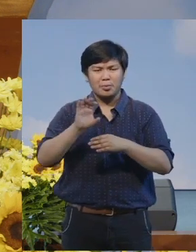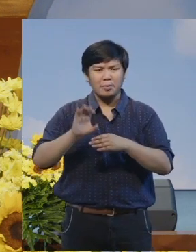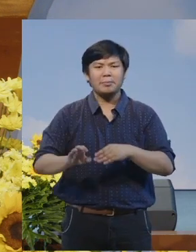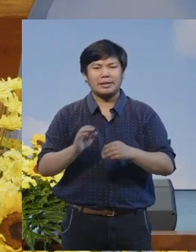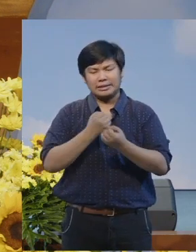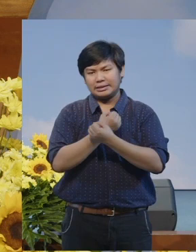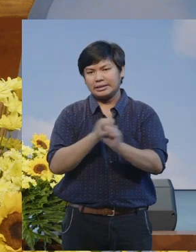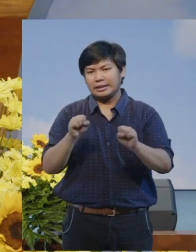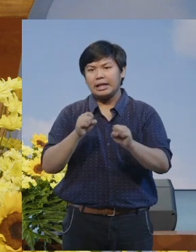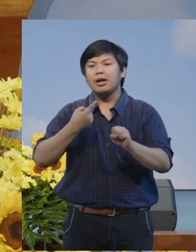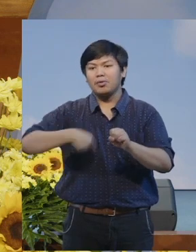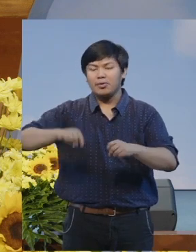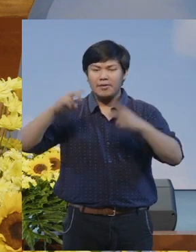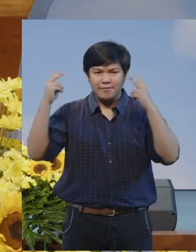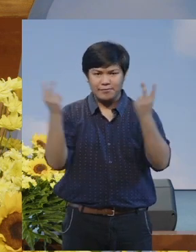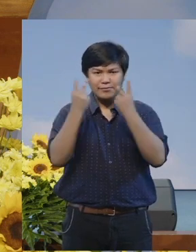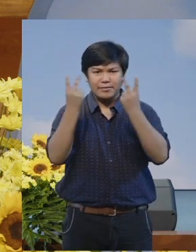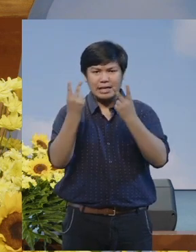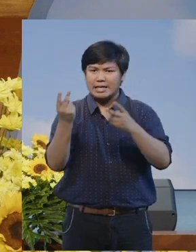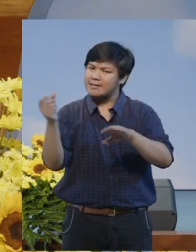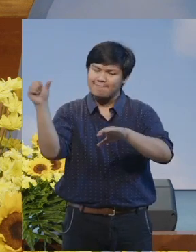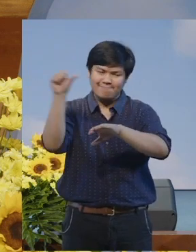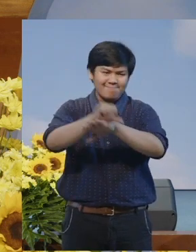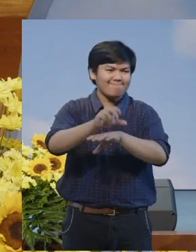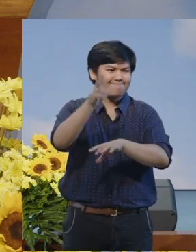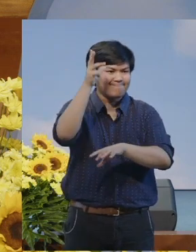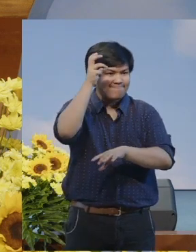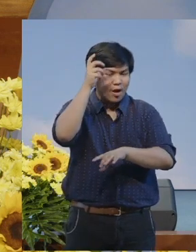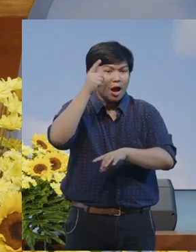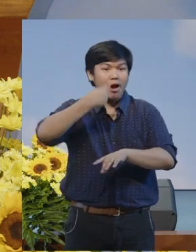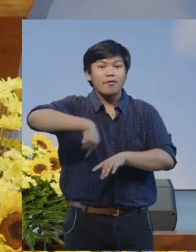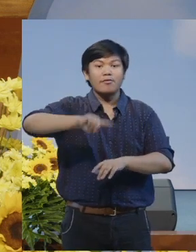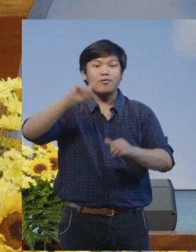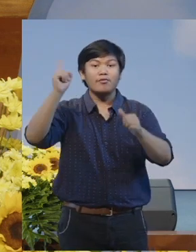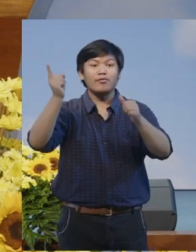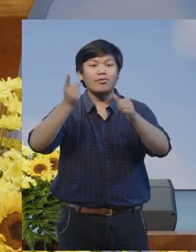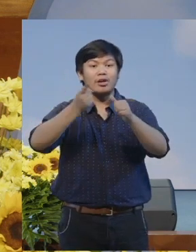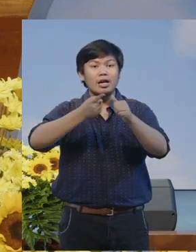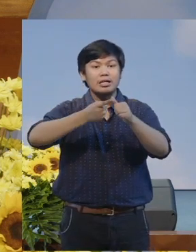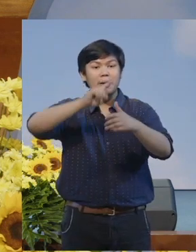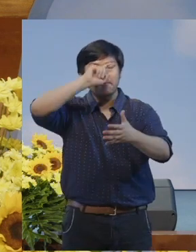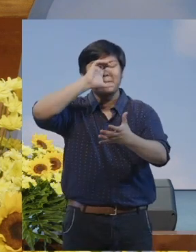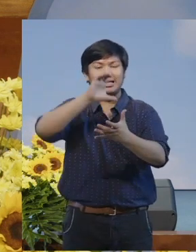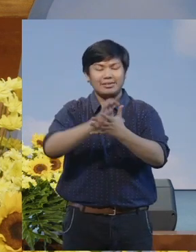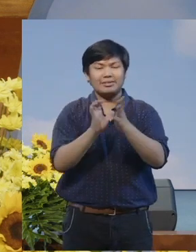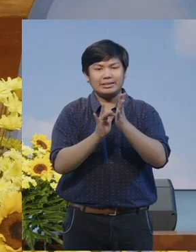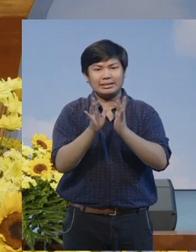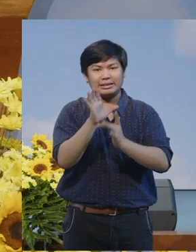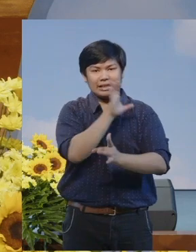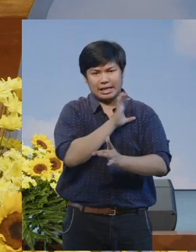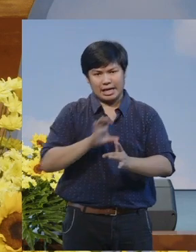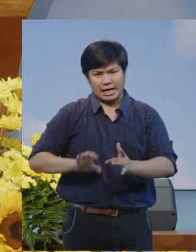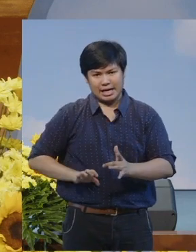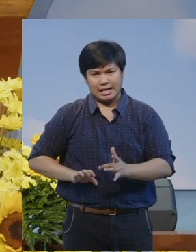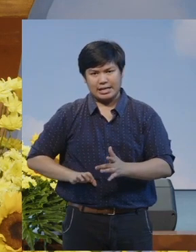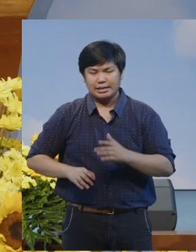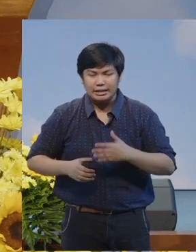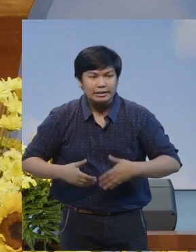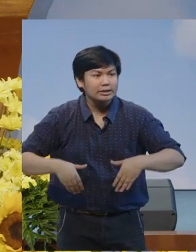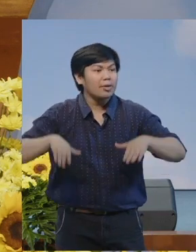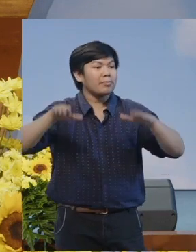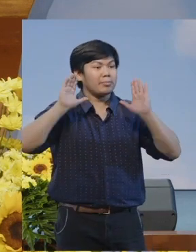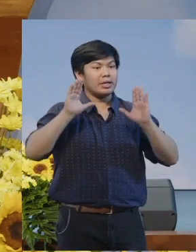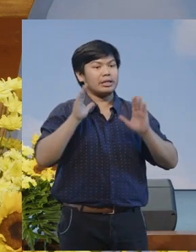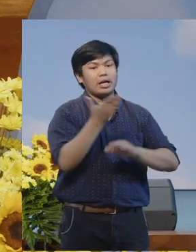Ating mapagwawag yan ang demonyo. Una, magpasakop tayo sa Diyos. Sabi sa James 4:7, submit